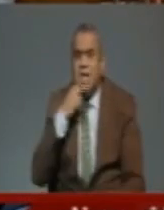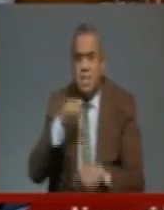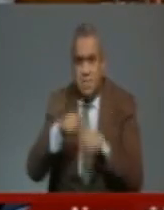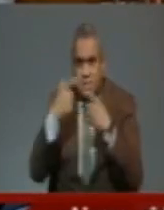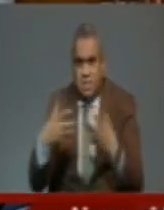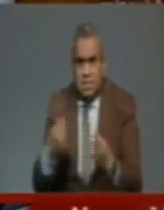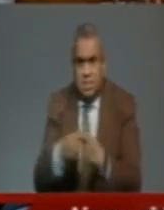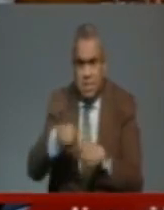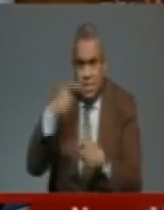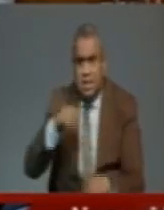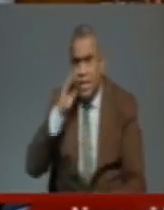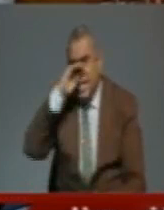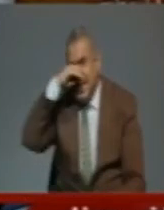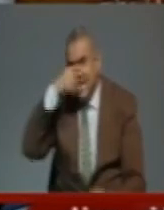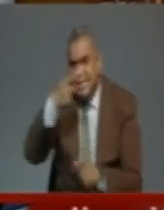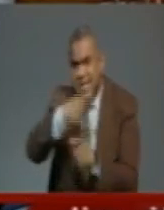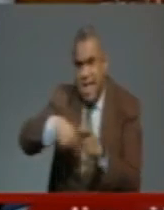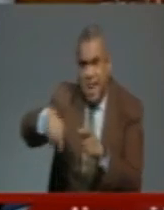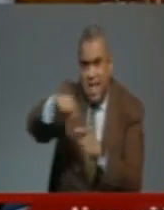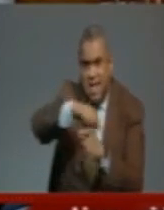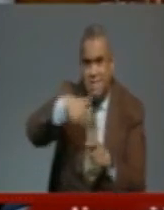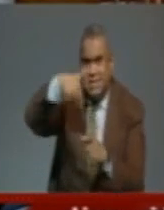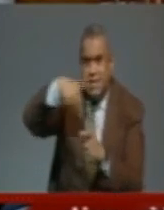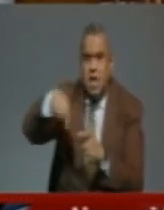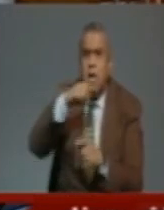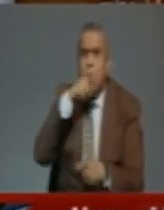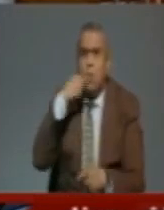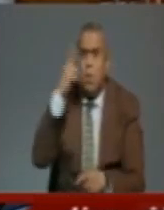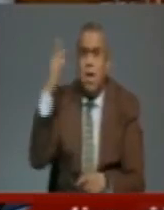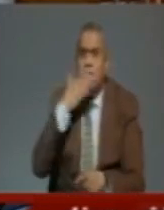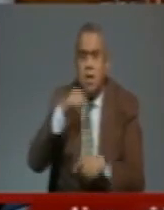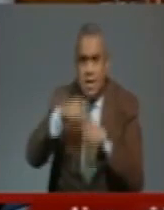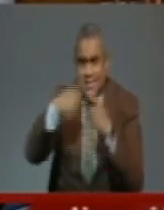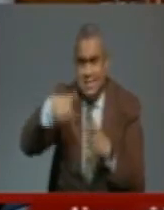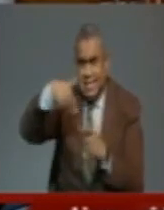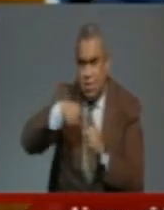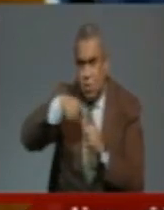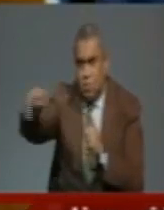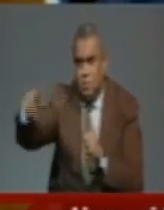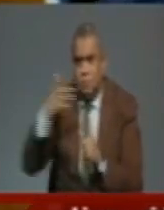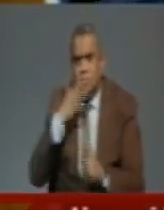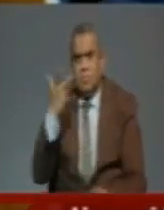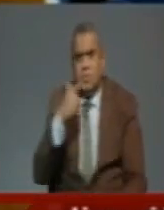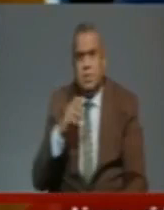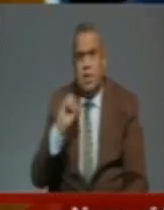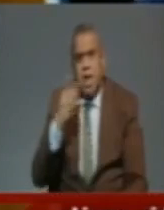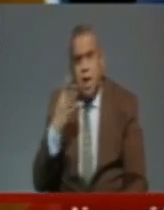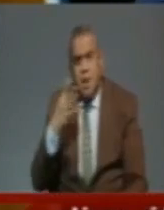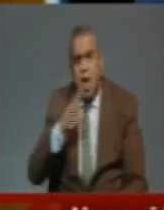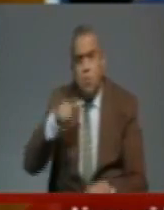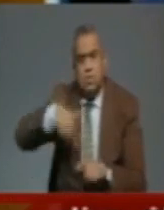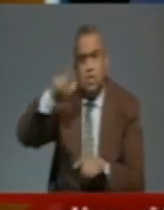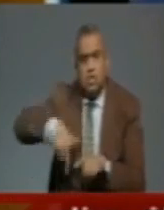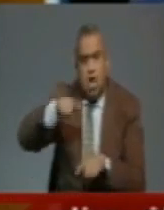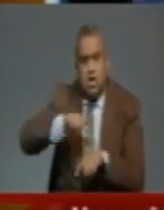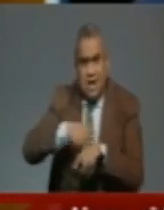الجيزه والمرازيق عشان يوصل من طريق الواحات يصل الى السادس من اكتوبر، بياخد تقريبا حوالي 14 ل 16 ساعه. احنا فندم